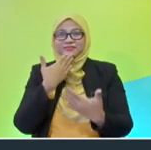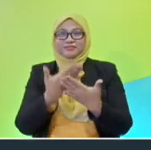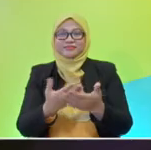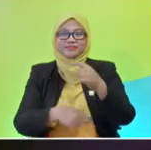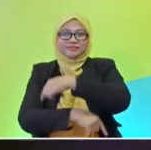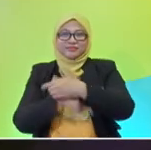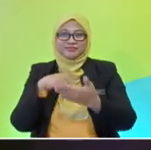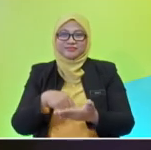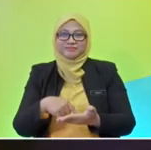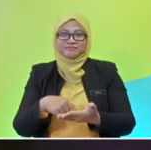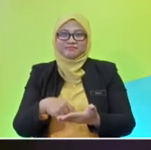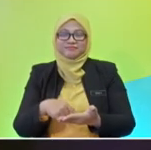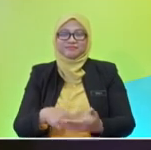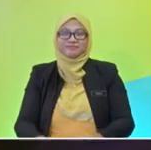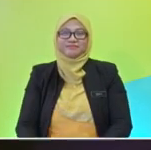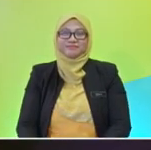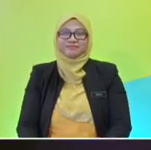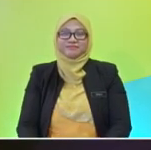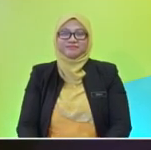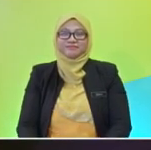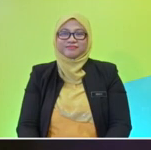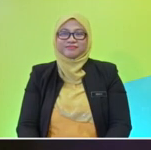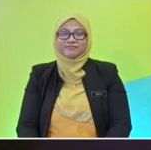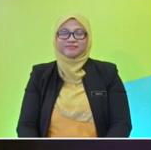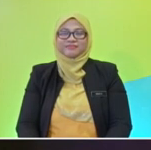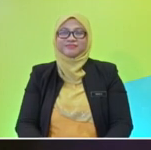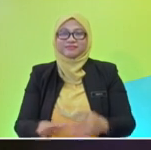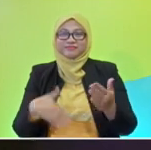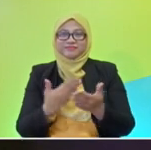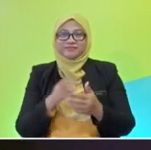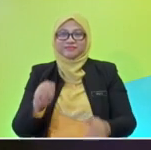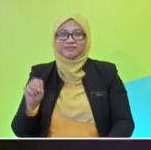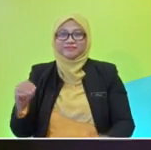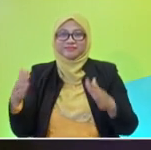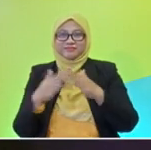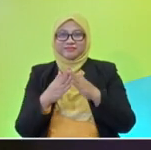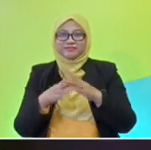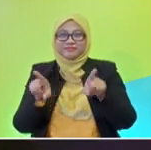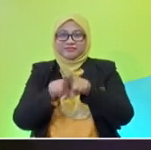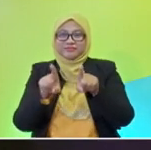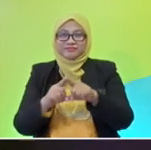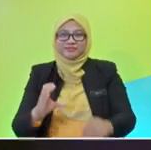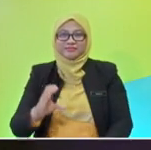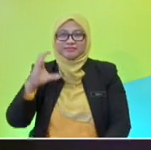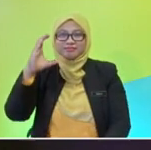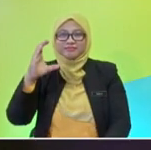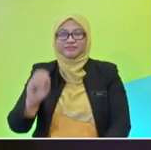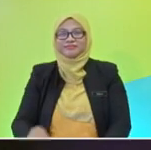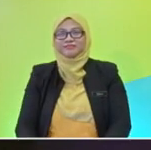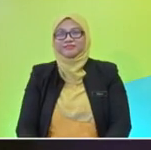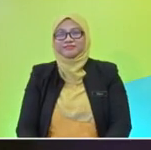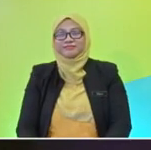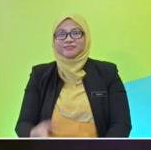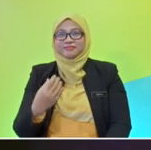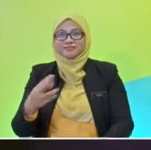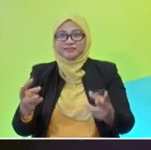ini dan saya pasti murid-muri di rumah juga semua hilang Hah kalau kita enggak tahu dengan lebih lanjut cukup membaca saya pun saya tidak belajar lebih